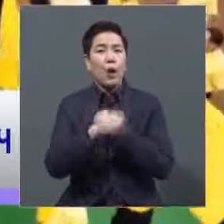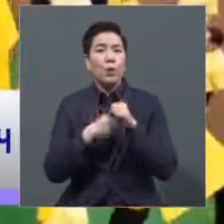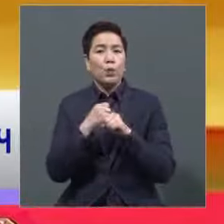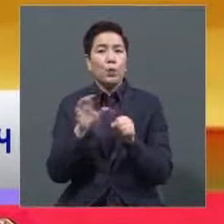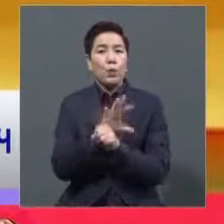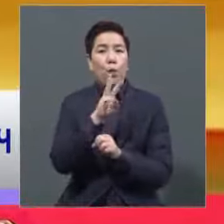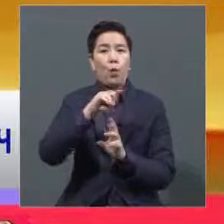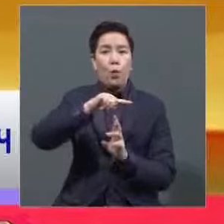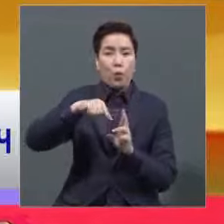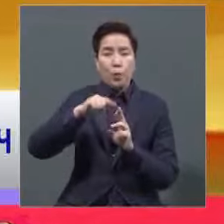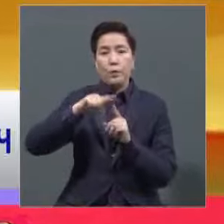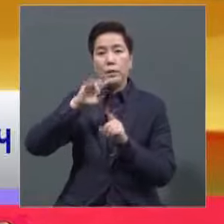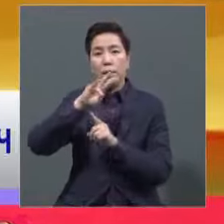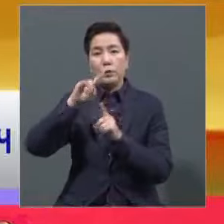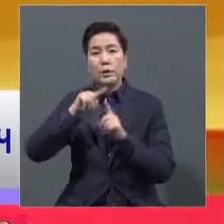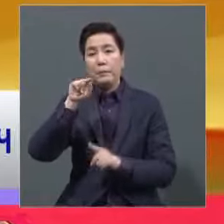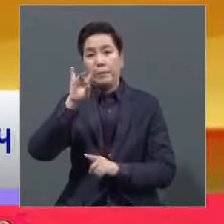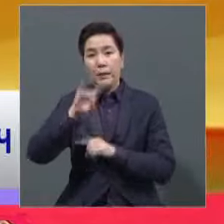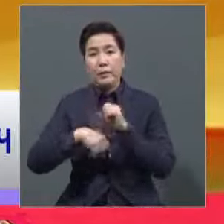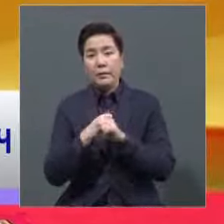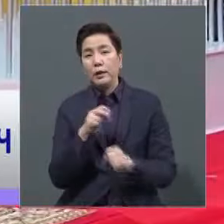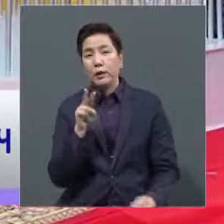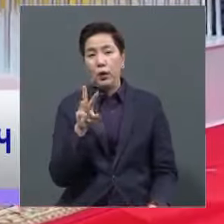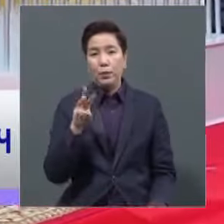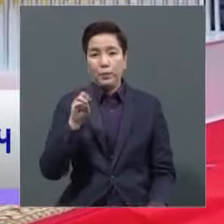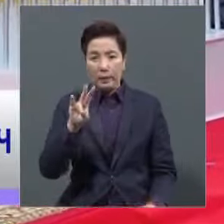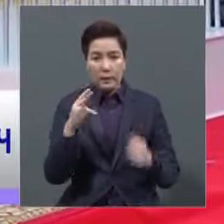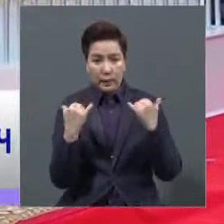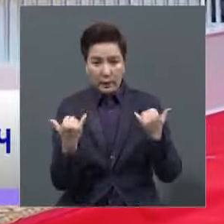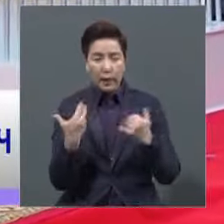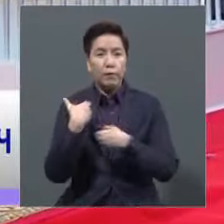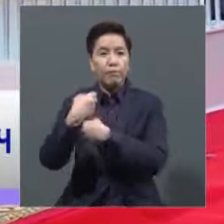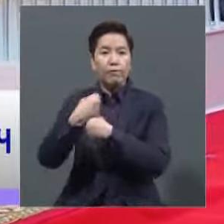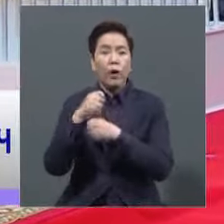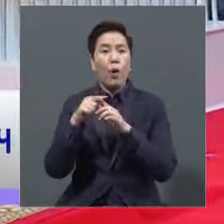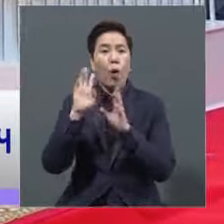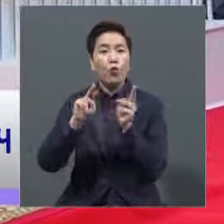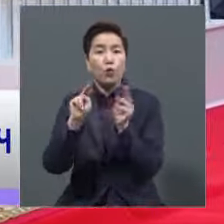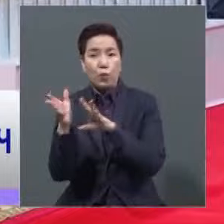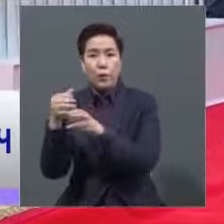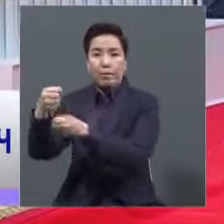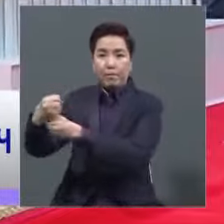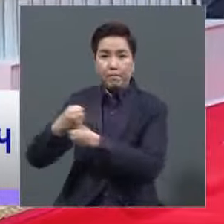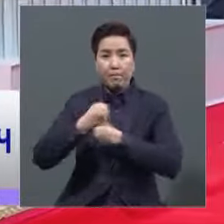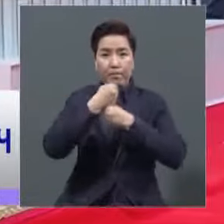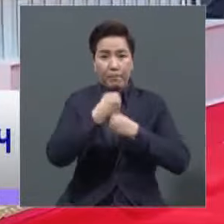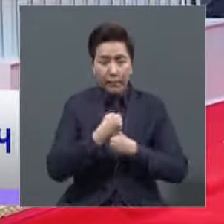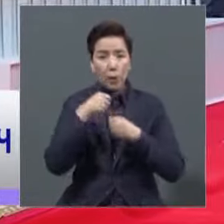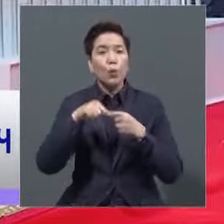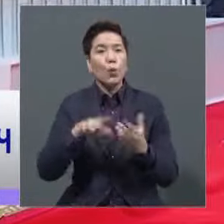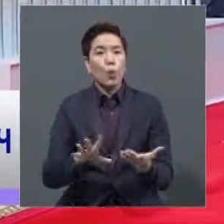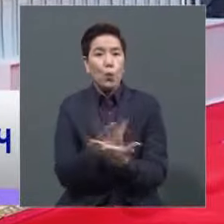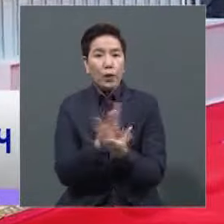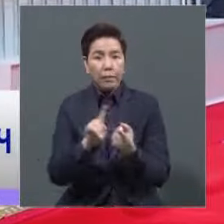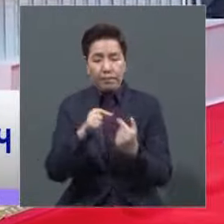อบ28กรกฎาคม2567รับมาจากจังหวัดนครพนมนะครับที่บริเวณลานศูนย์วัฒนธรรม